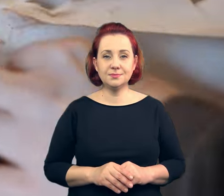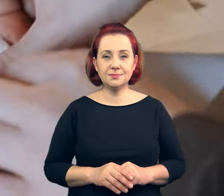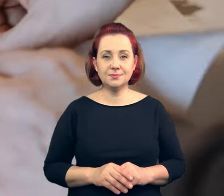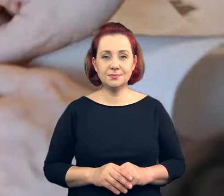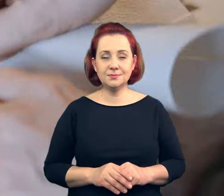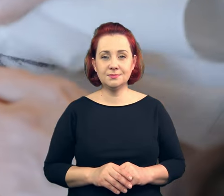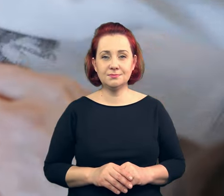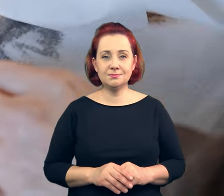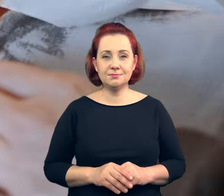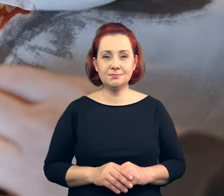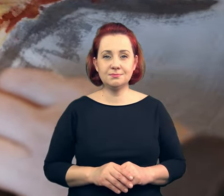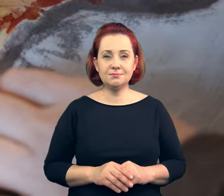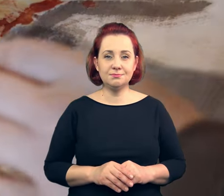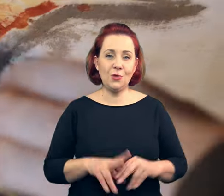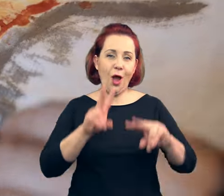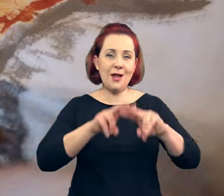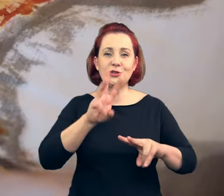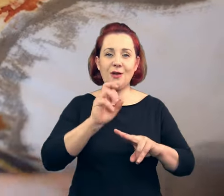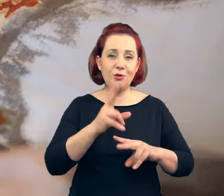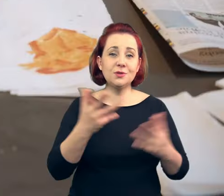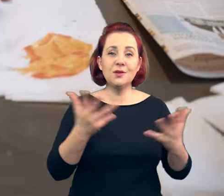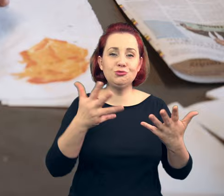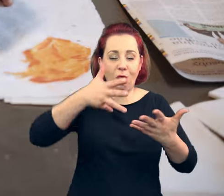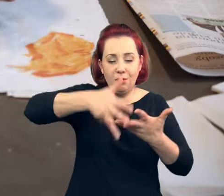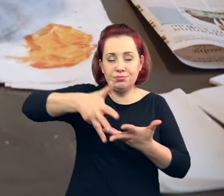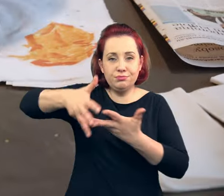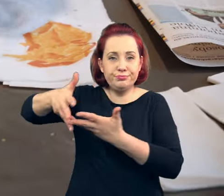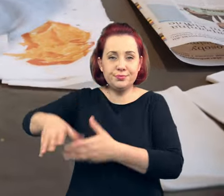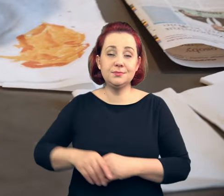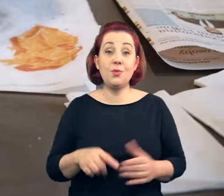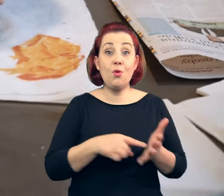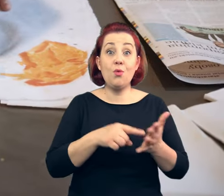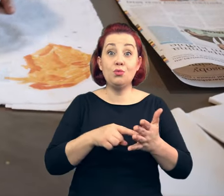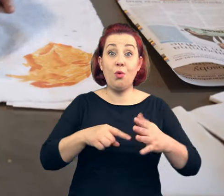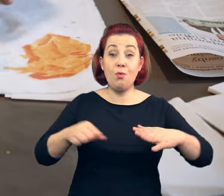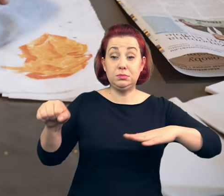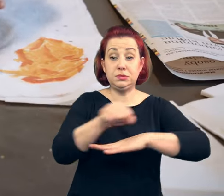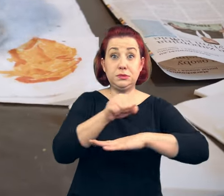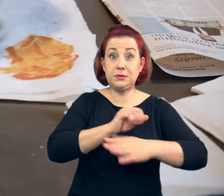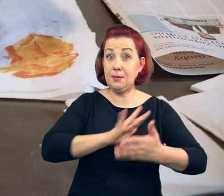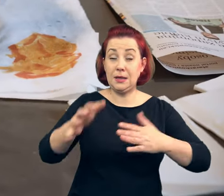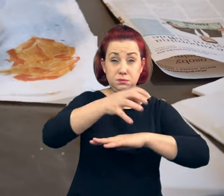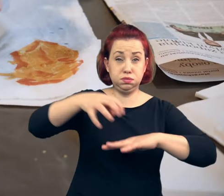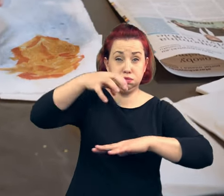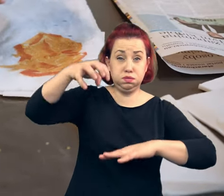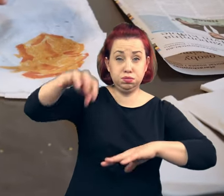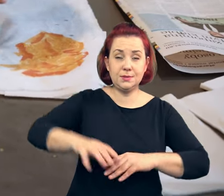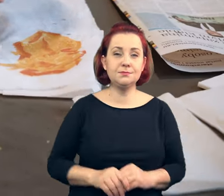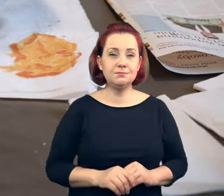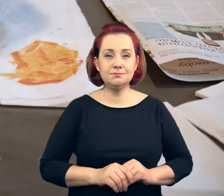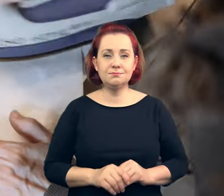ta reszta jest pomiędzy włóknami naszej tkaniny. Oczywiście robimy to żelazkiem bez